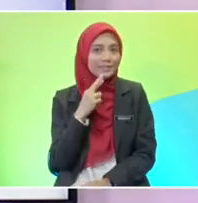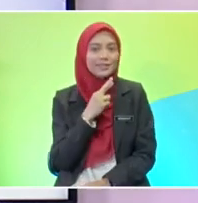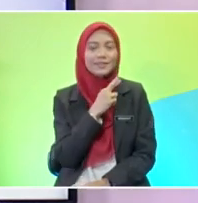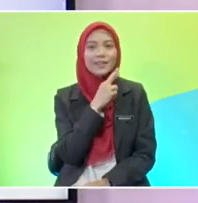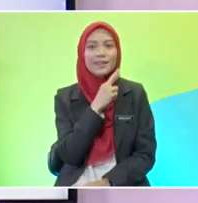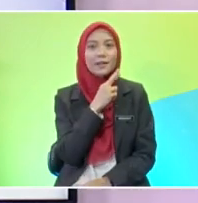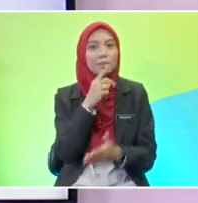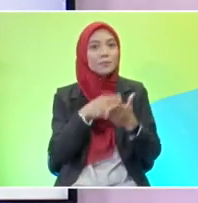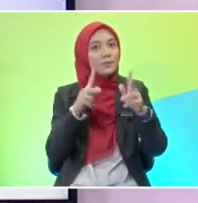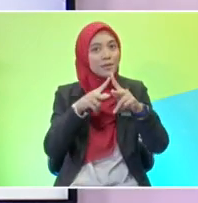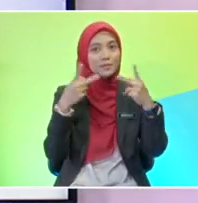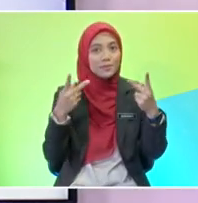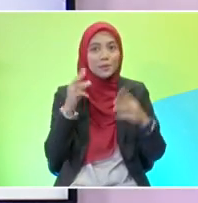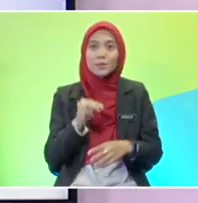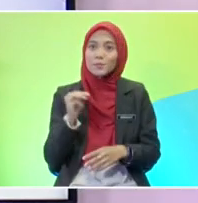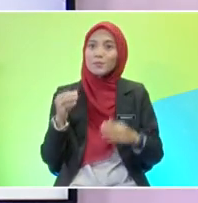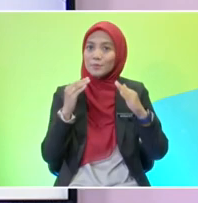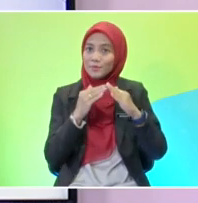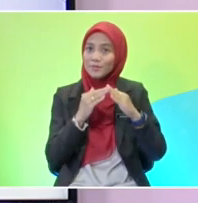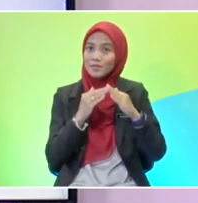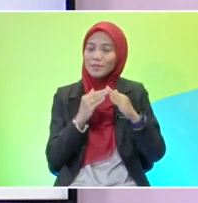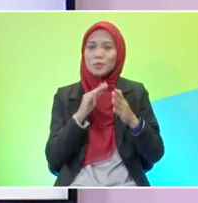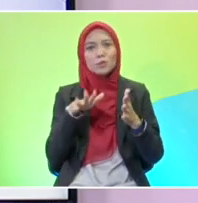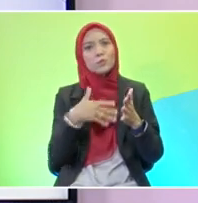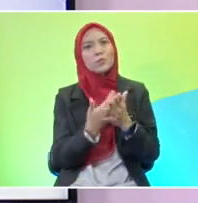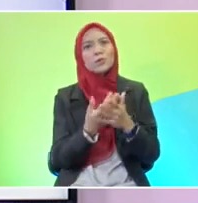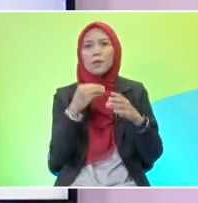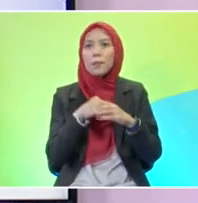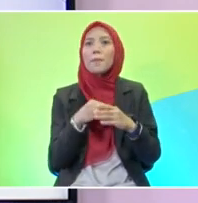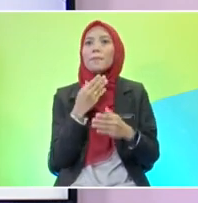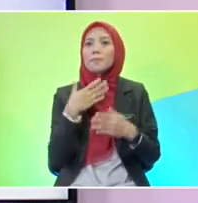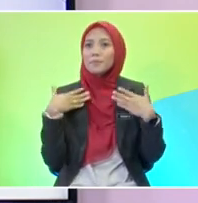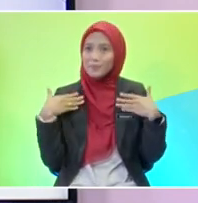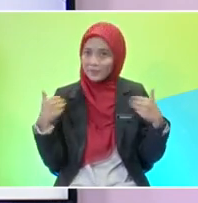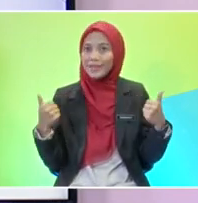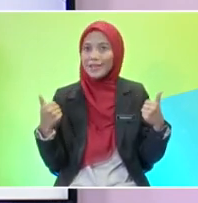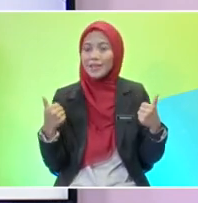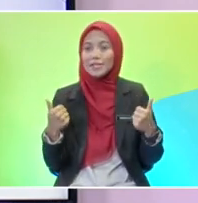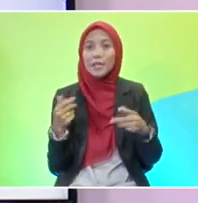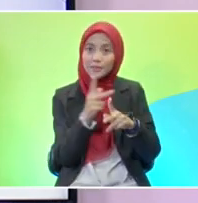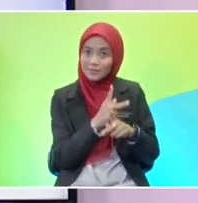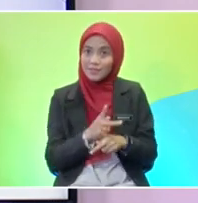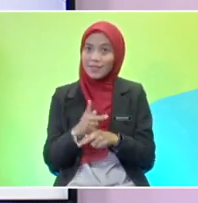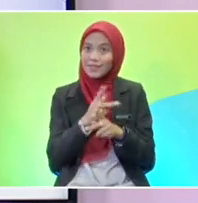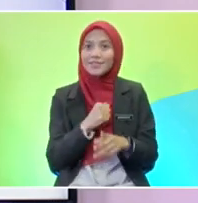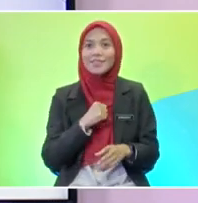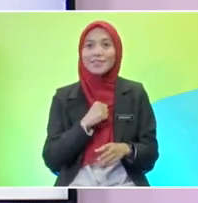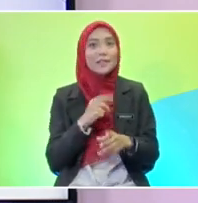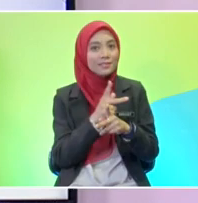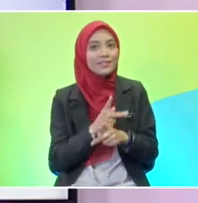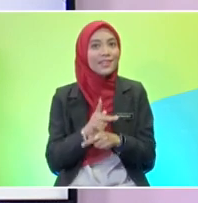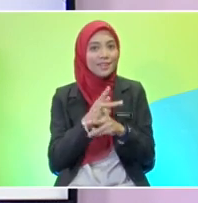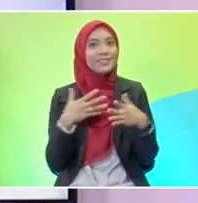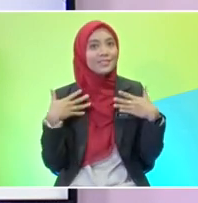Anda apa kabar murid-murid di rumah kita doakan dalam keadaannya Sehat Sejahtera Ingat pesan dia selalu jaga diri jaga kesehatan Oke